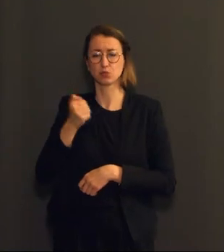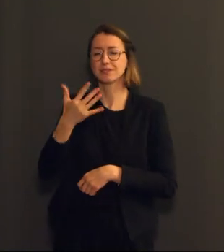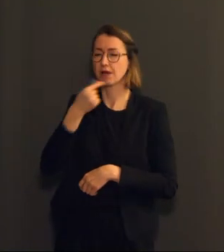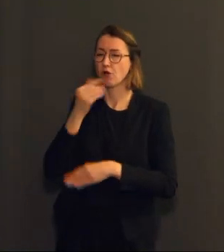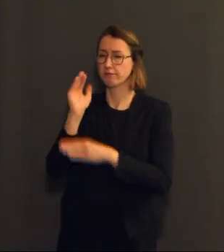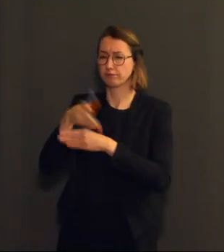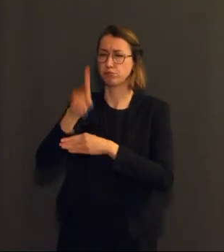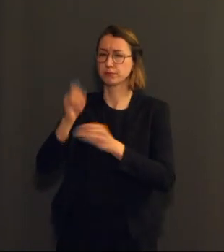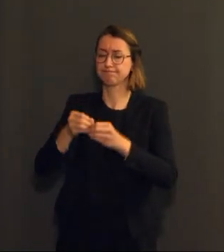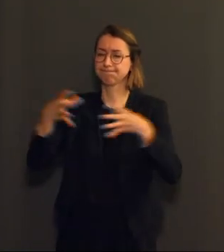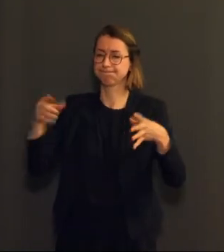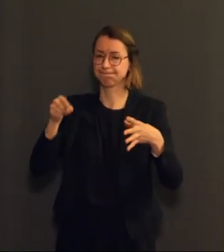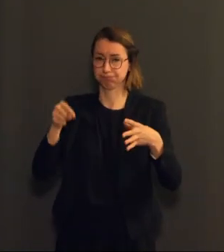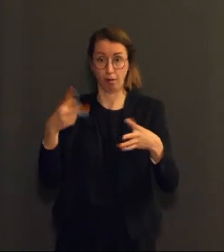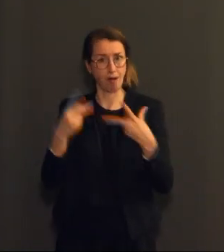prévu.